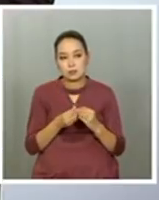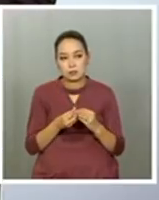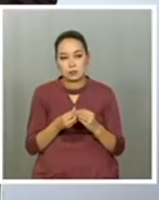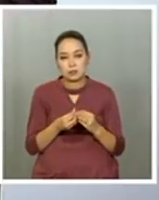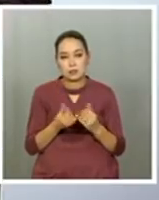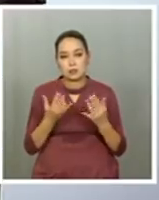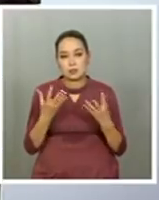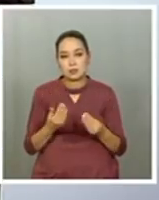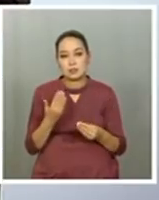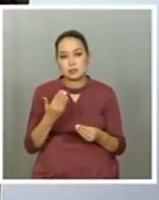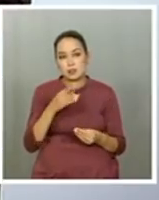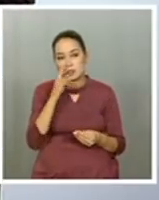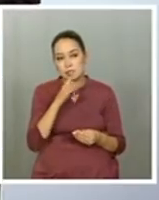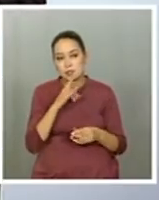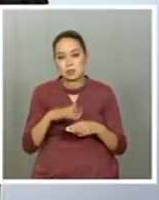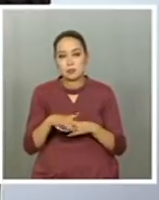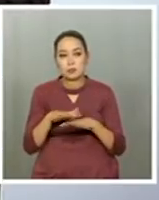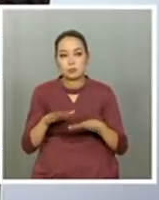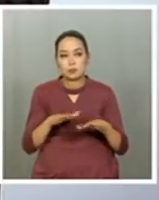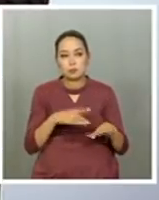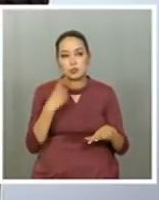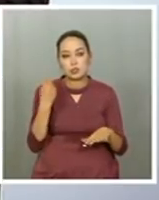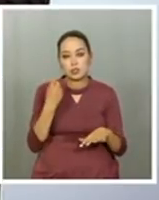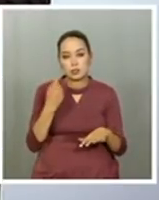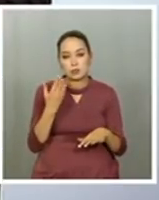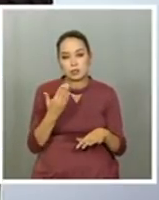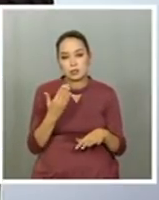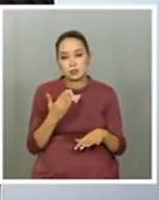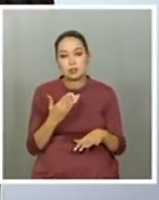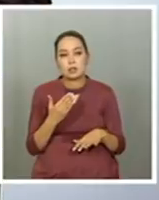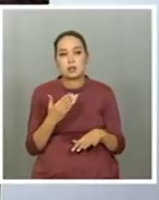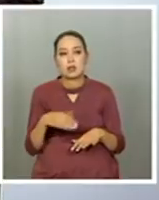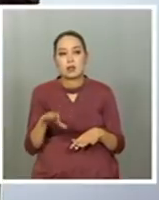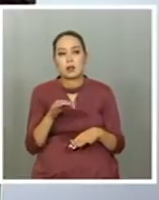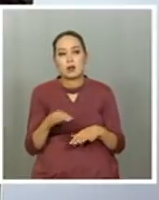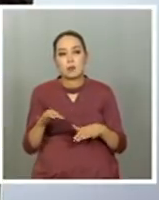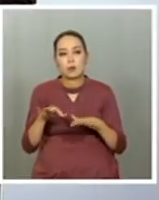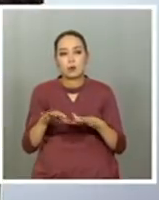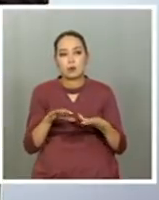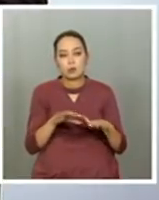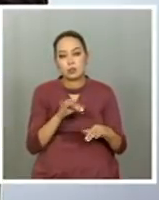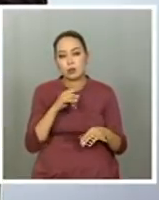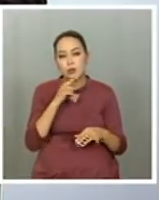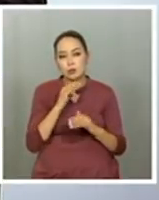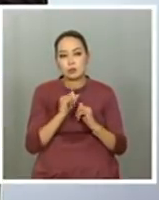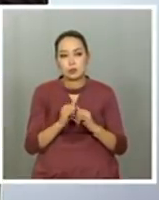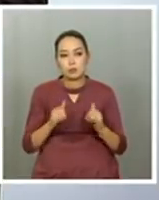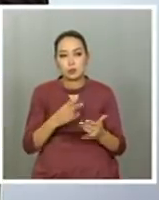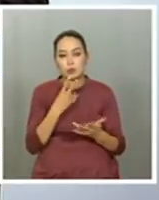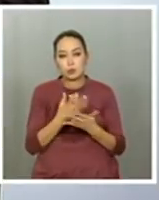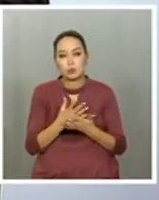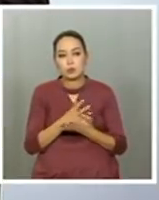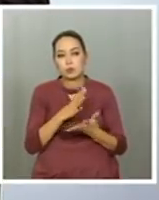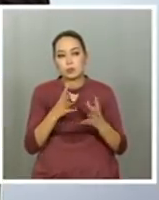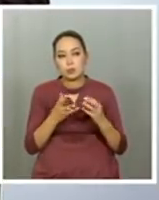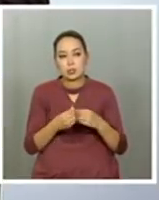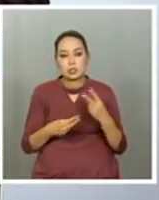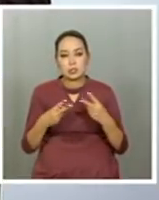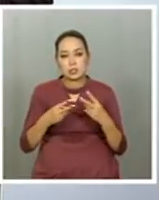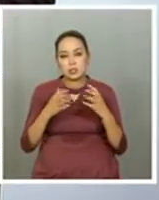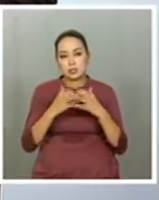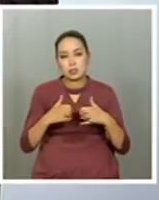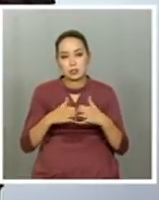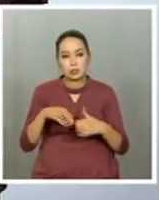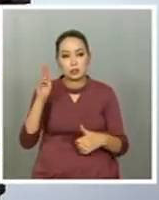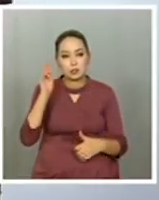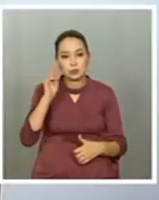сіздер Қазақстан аймақтары шаруашылығының салалық және аумақтық құрылымы мен экономикалық даму көрсеткіші бойынша салыстырып талдауды